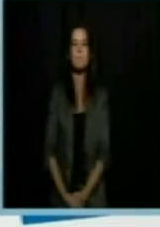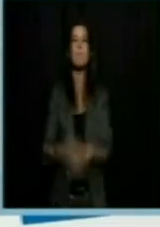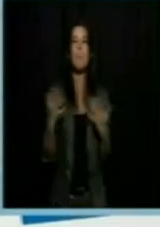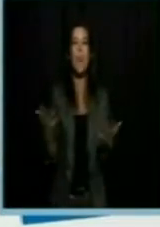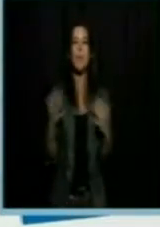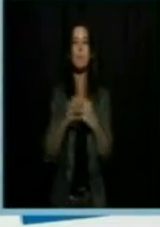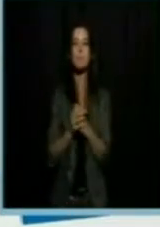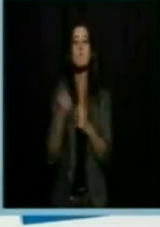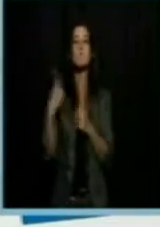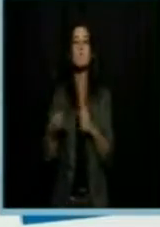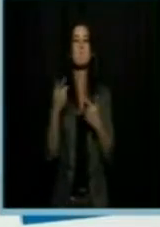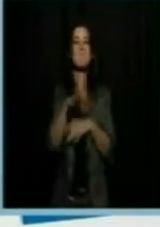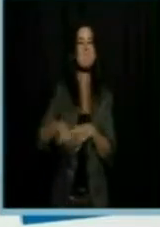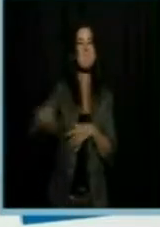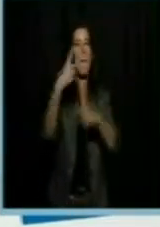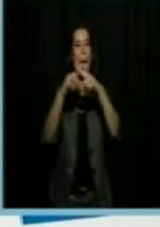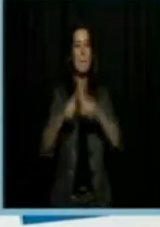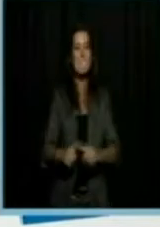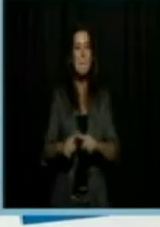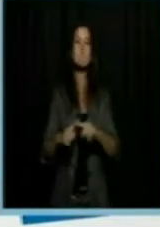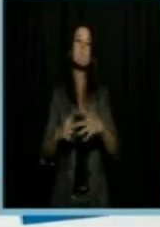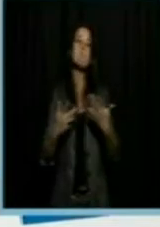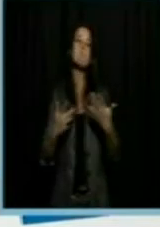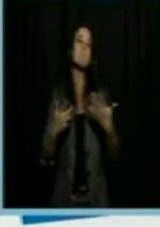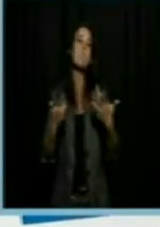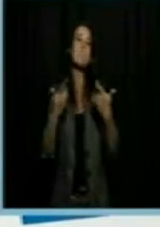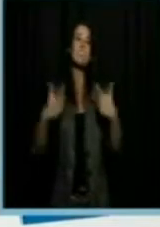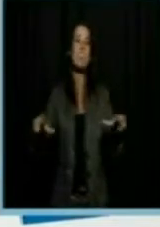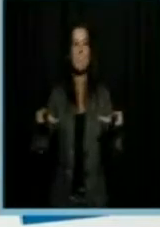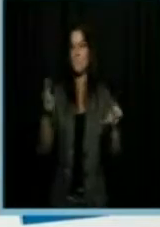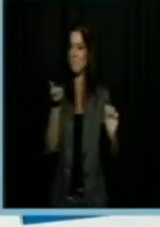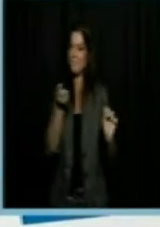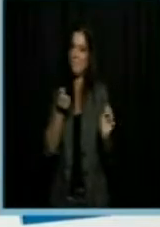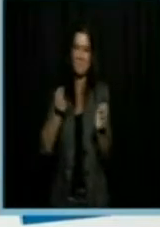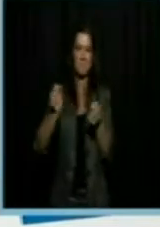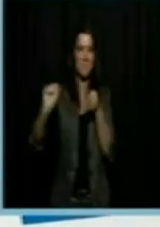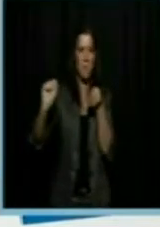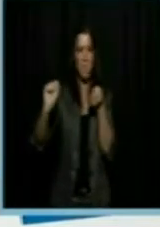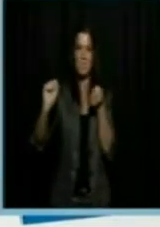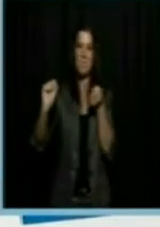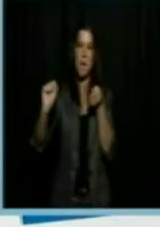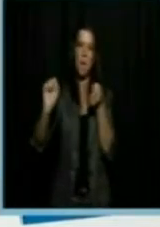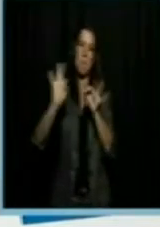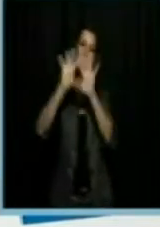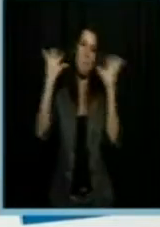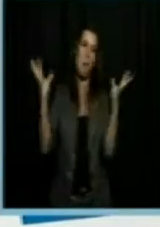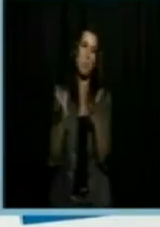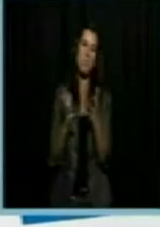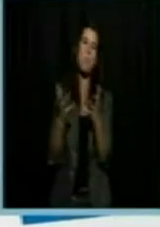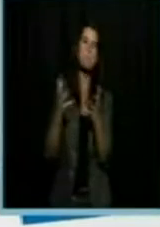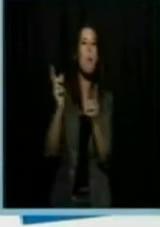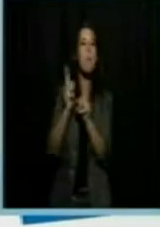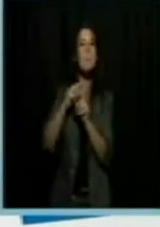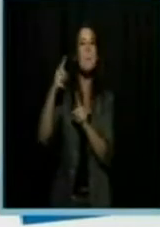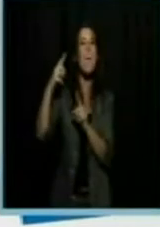Allora, Amsterdam, città sicuramente famosa nel mondo per i mulini a vento,